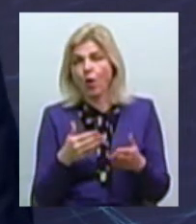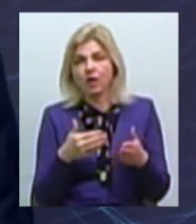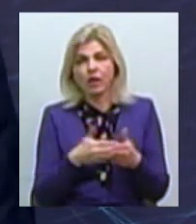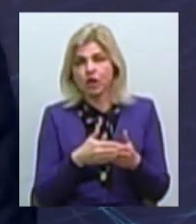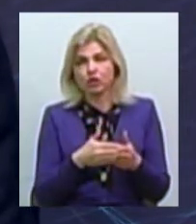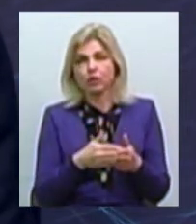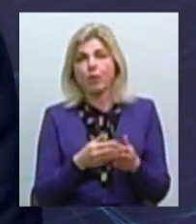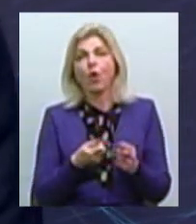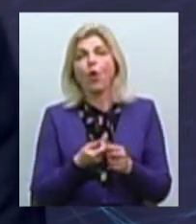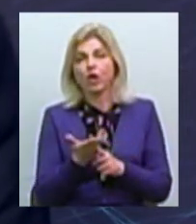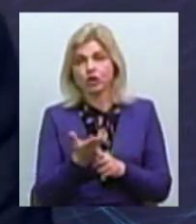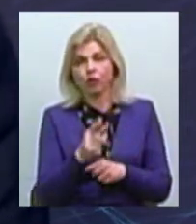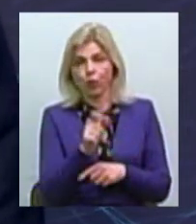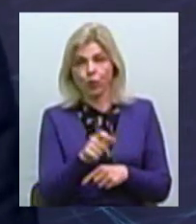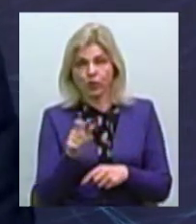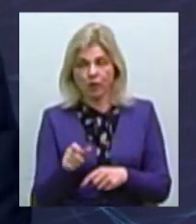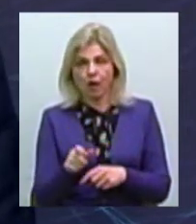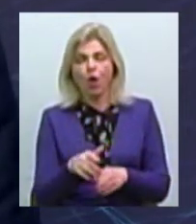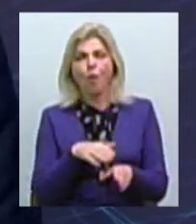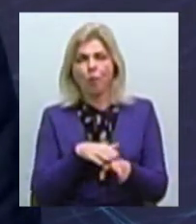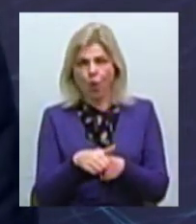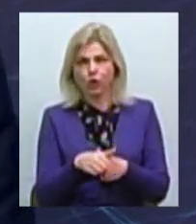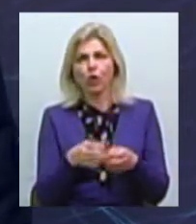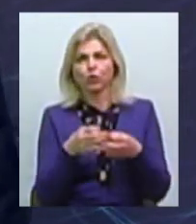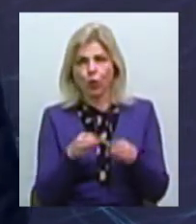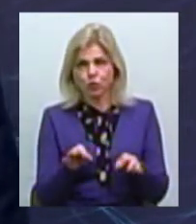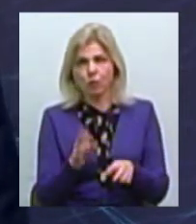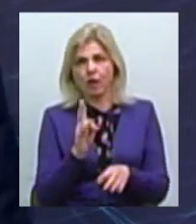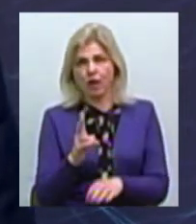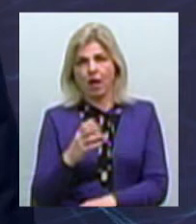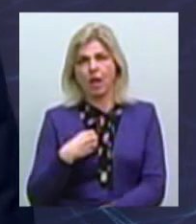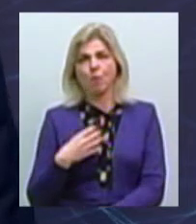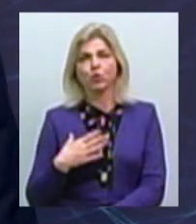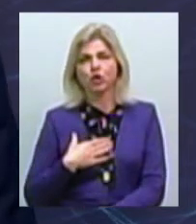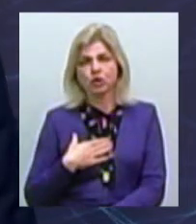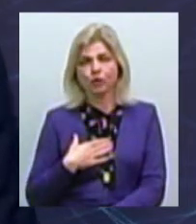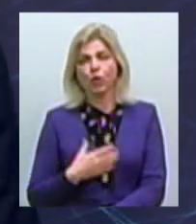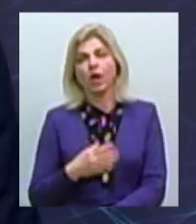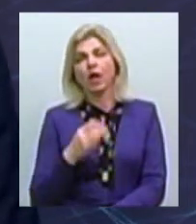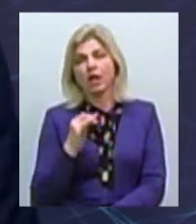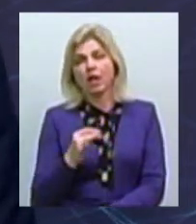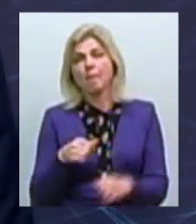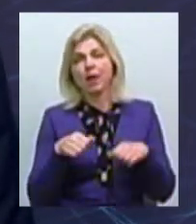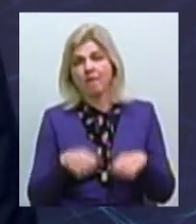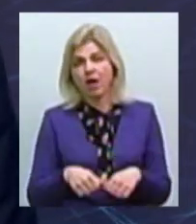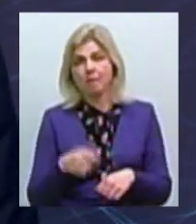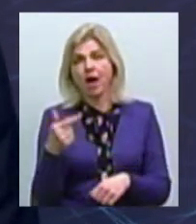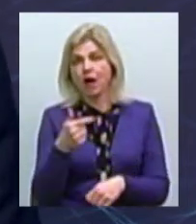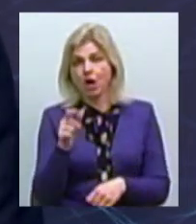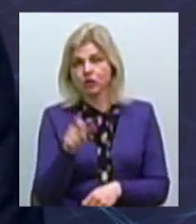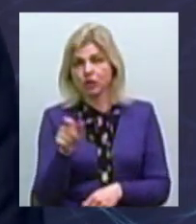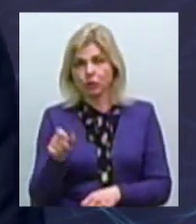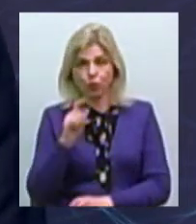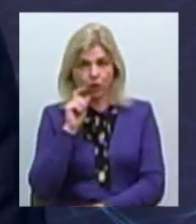людей полный доступ к имуществу имущественным правам граждан украины